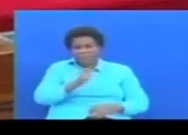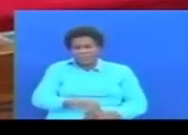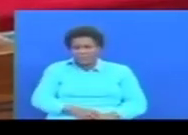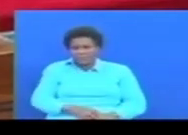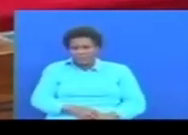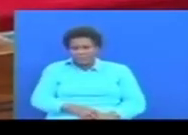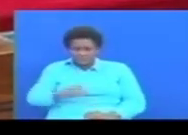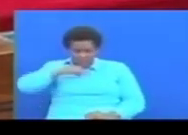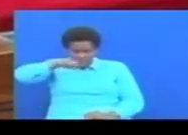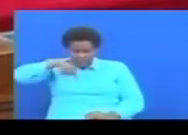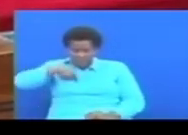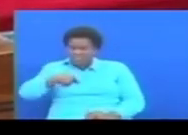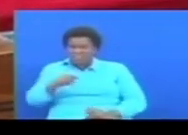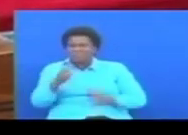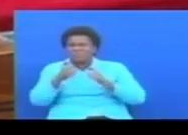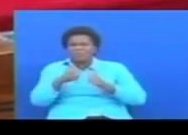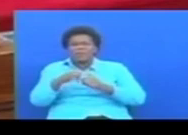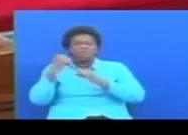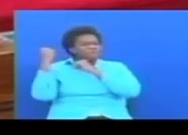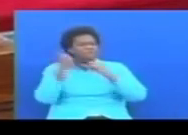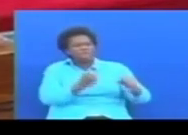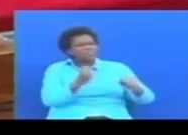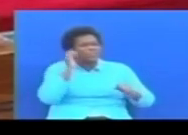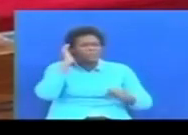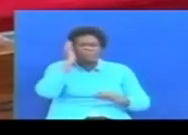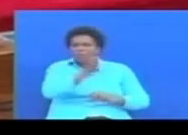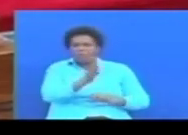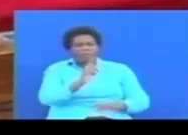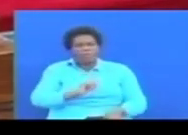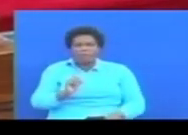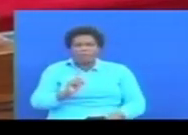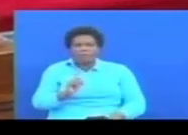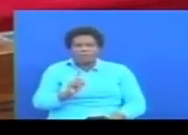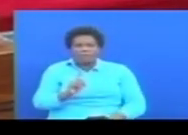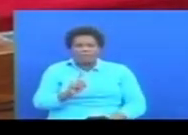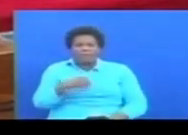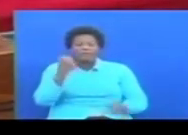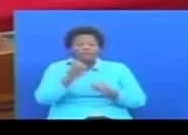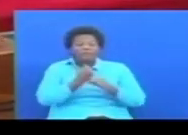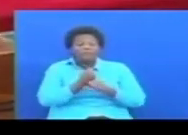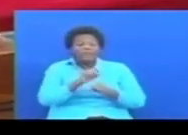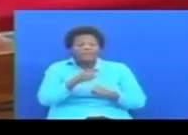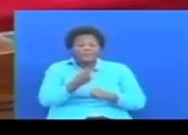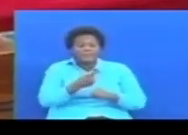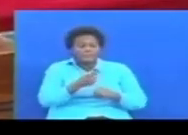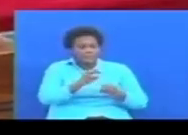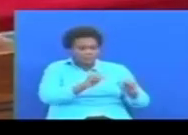hatutarajii kukiua kituo cha Mazizini. Kitu ambacho tunafanya ni kuhamisha